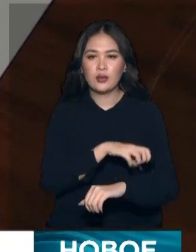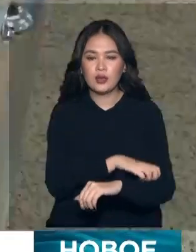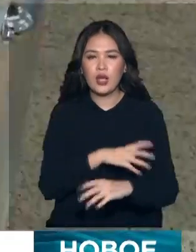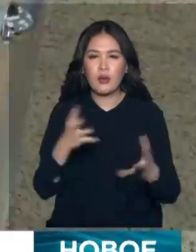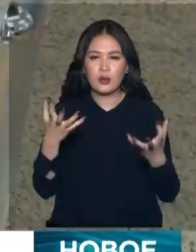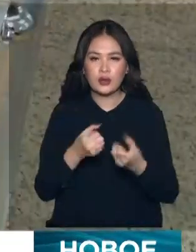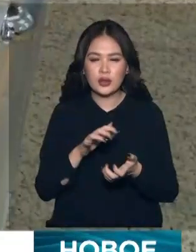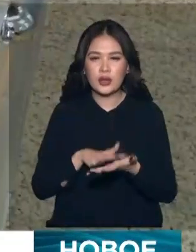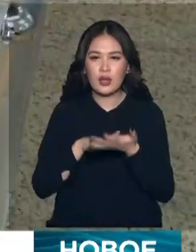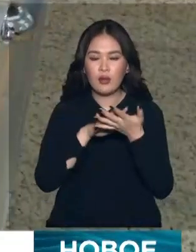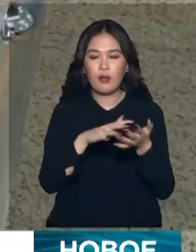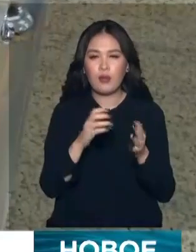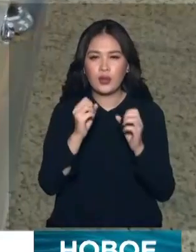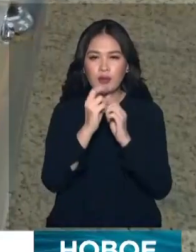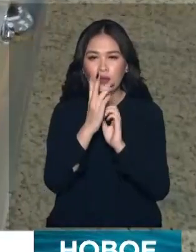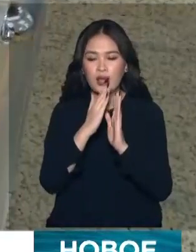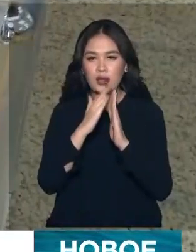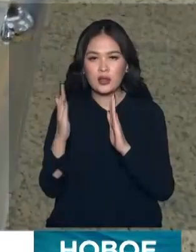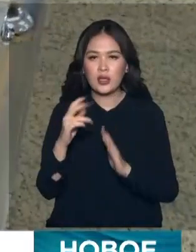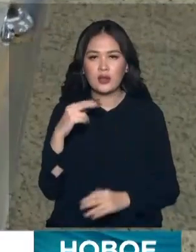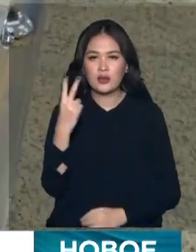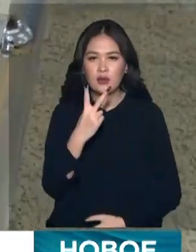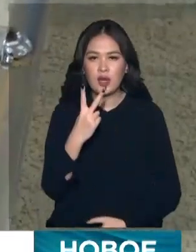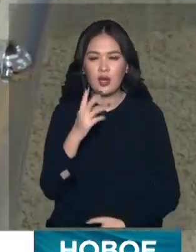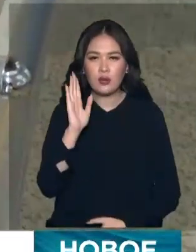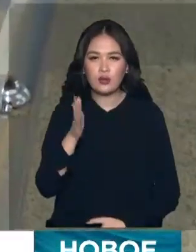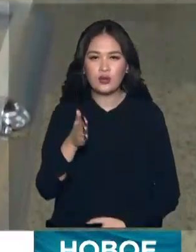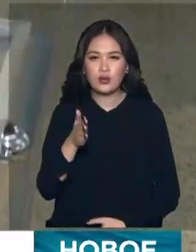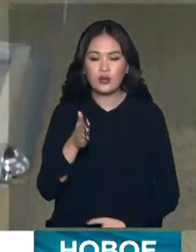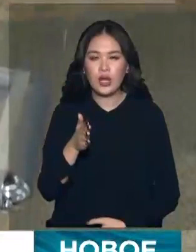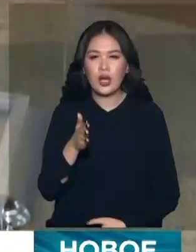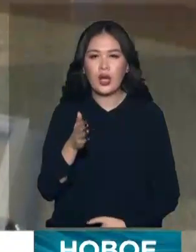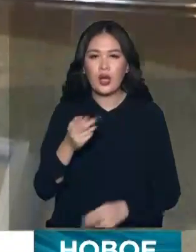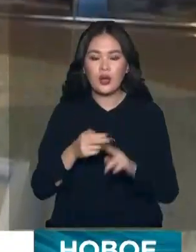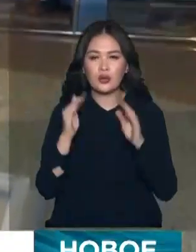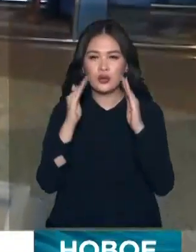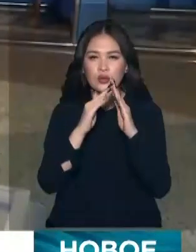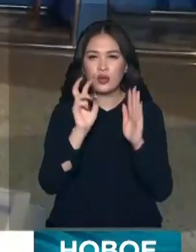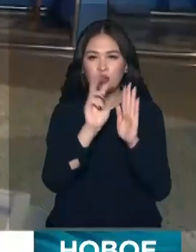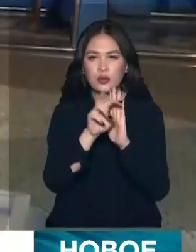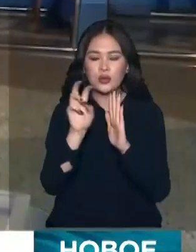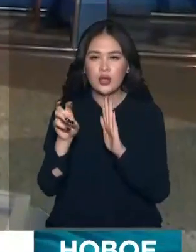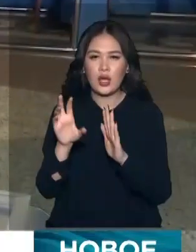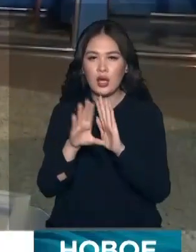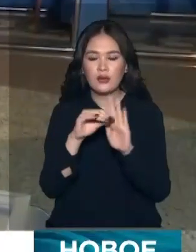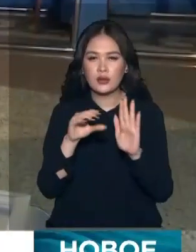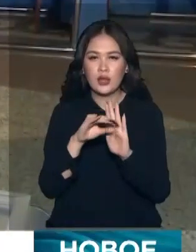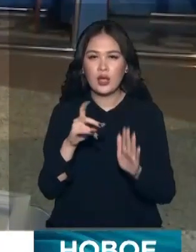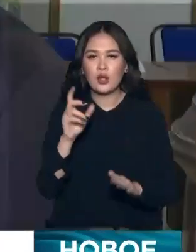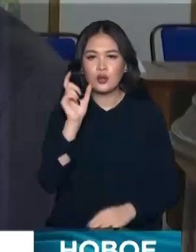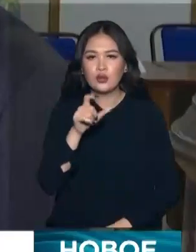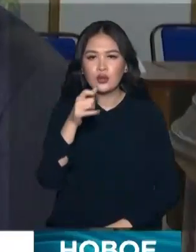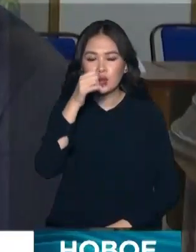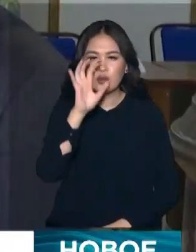заявки. После 12 все два члена комиссии с наблюдателем идут по домам, которые будут голосовать, люди, которые не могут